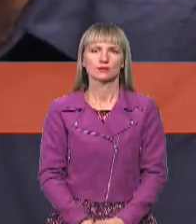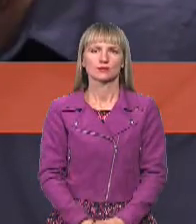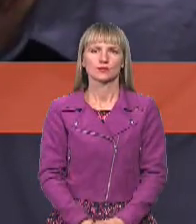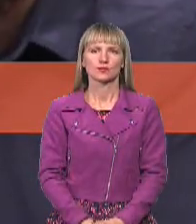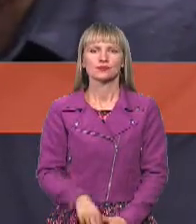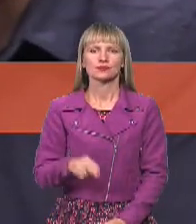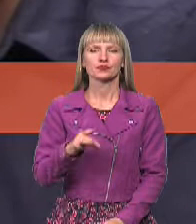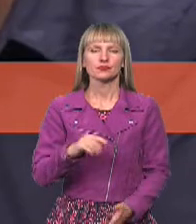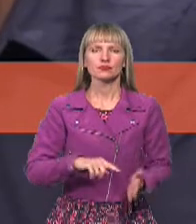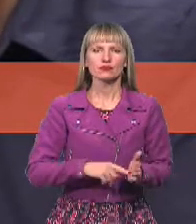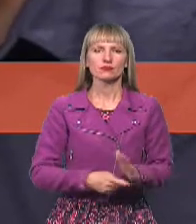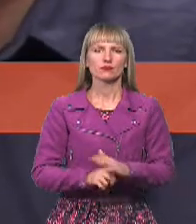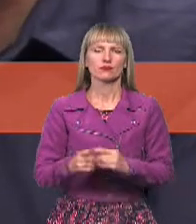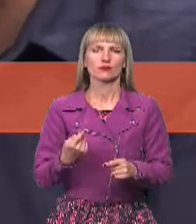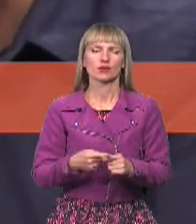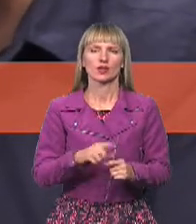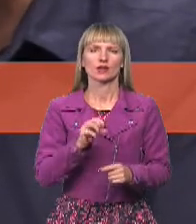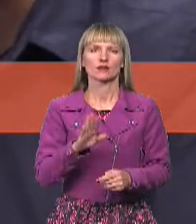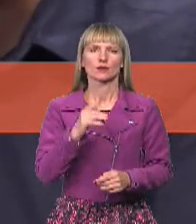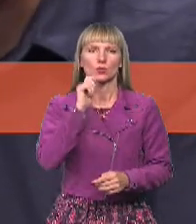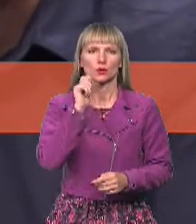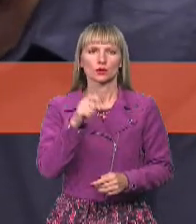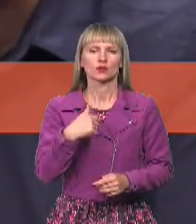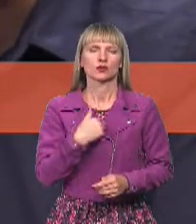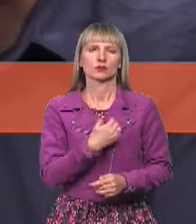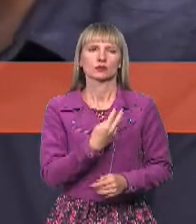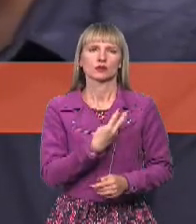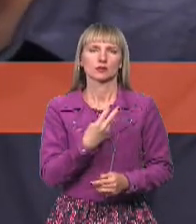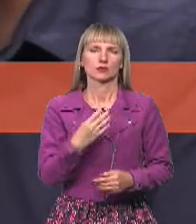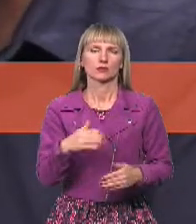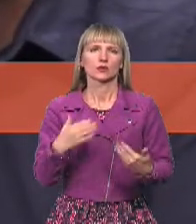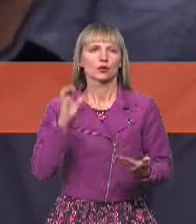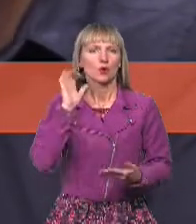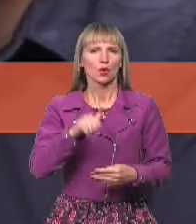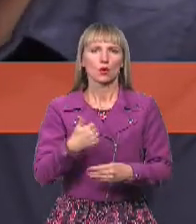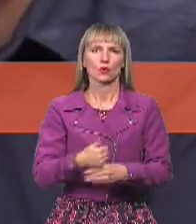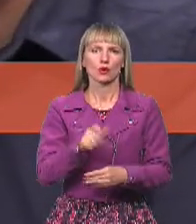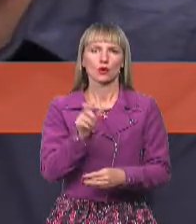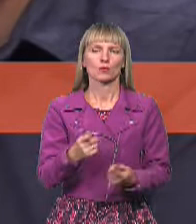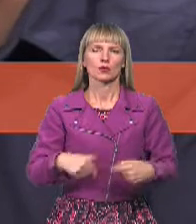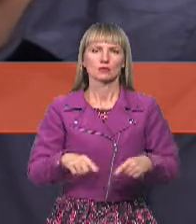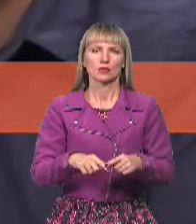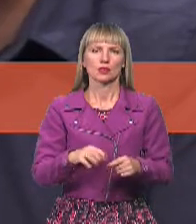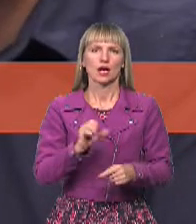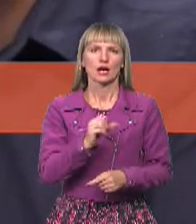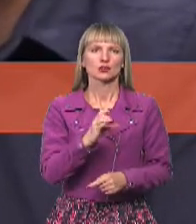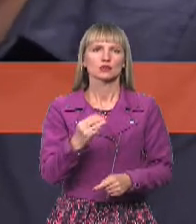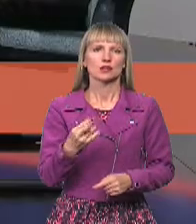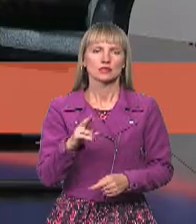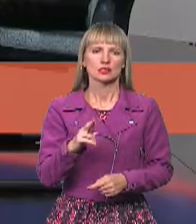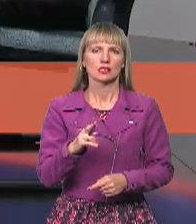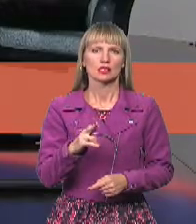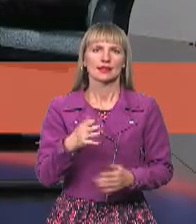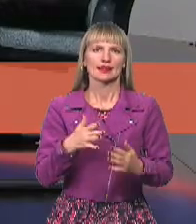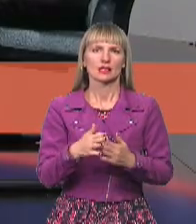Про мету впровадження системи ХАСП в Україні я пропоную послухати коментар від голови громадської спілки «Асоціація з інтеграції ХАСП»